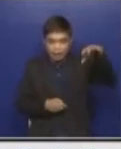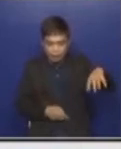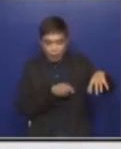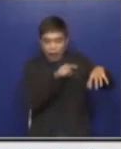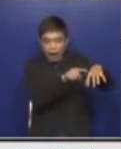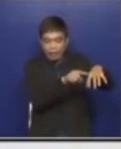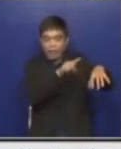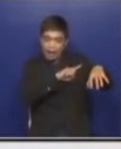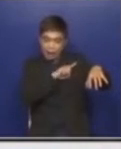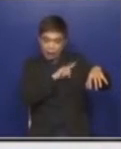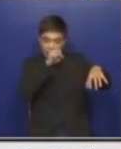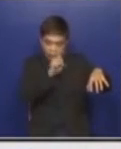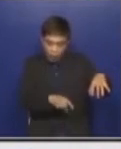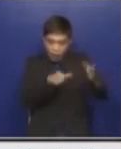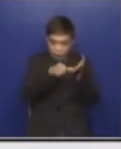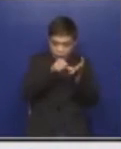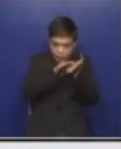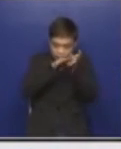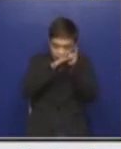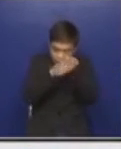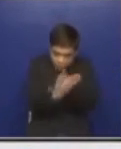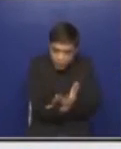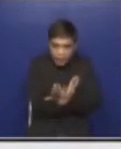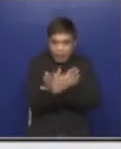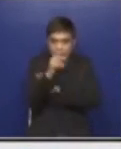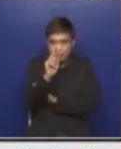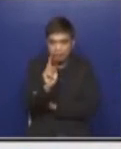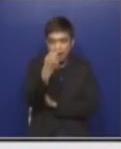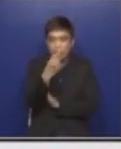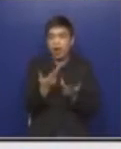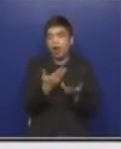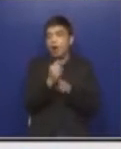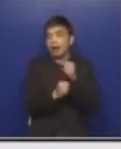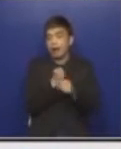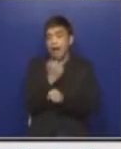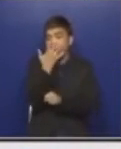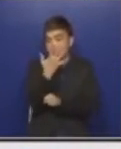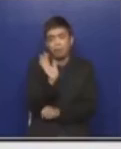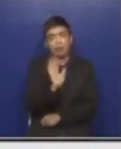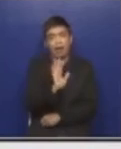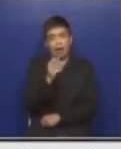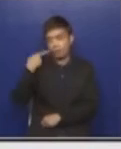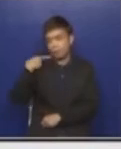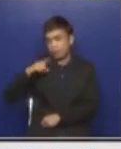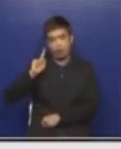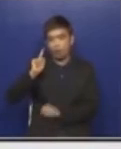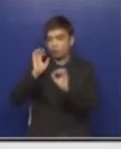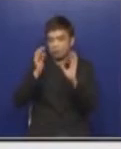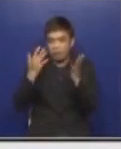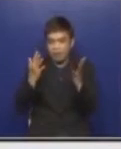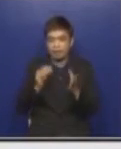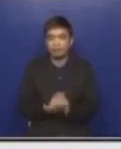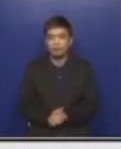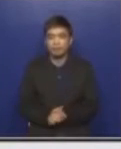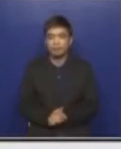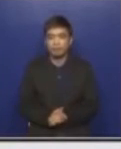ไปปรับครับใน5ปีที่ท่านบอกว่าต้องปรับนี่ต้องปรับได้แล้วไม่ต้องรอถึง5ปีเพราะงั้นไม่เกิดประโยชน์กับพี่น้องประชาชน